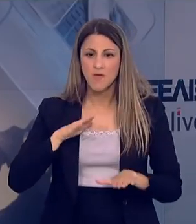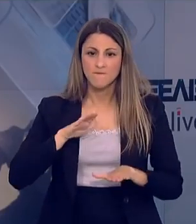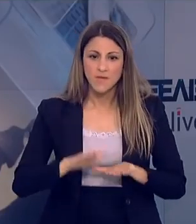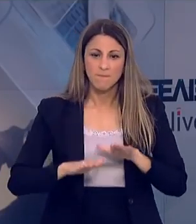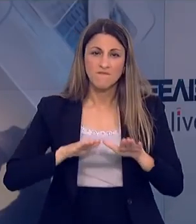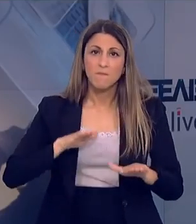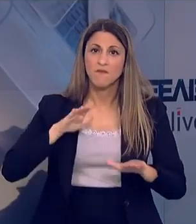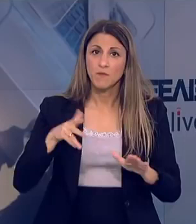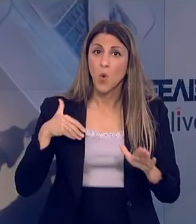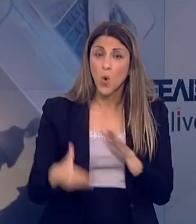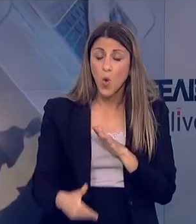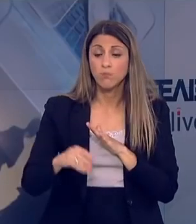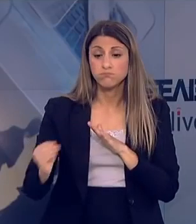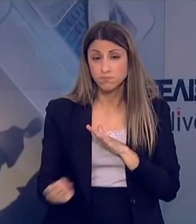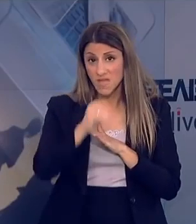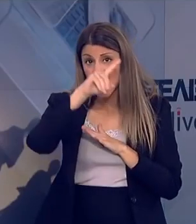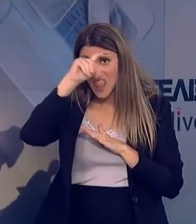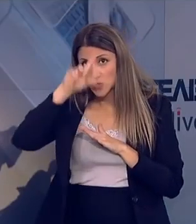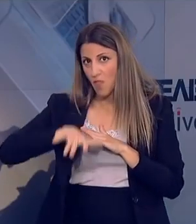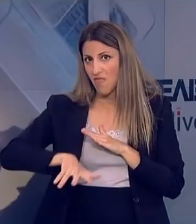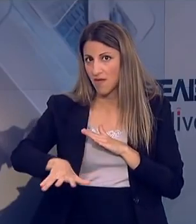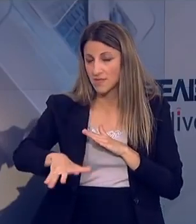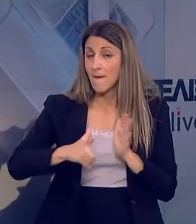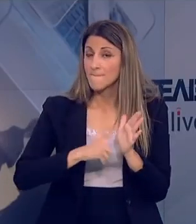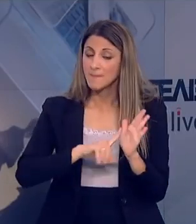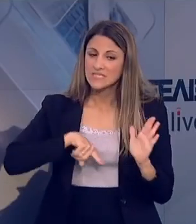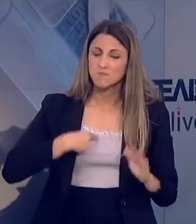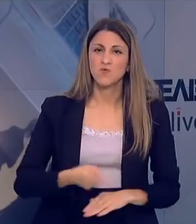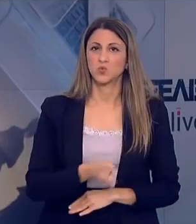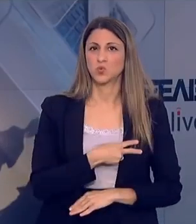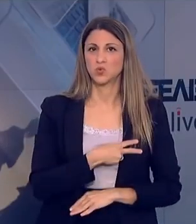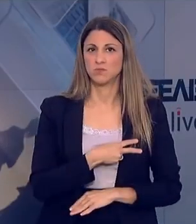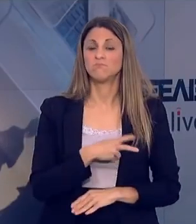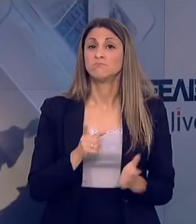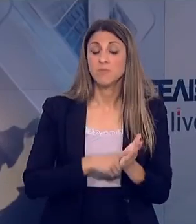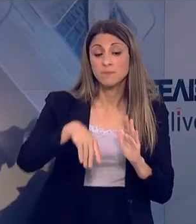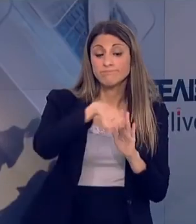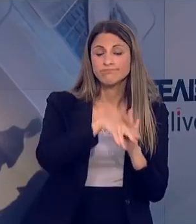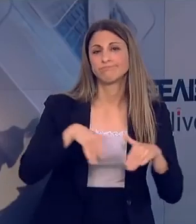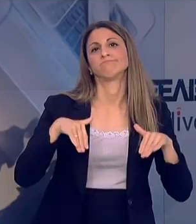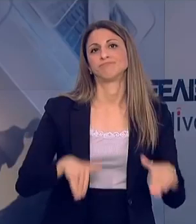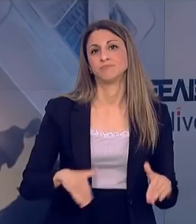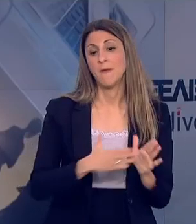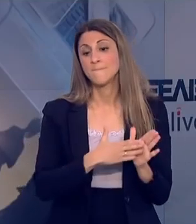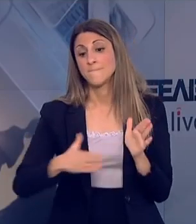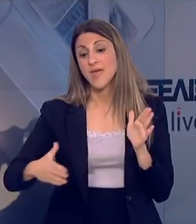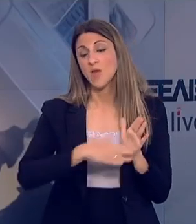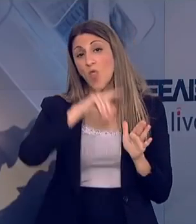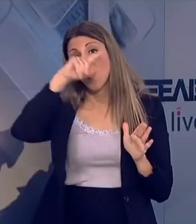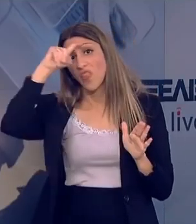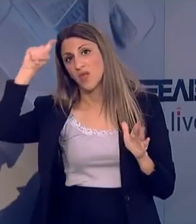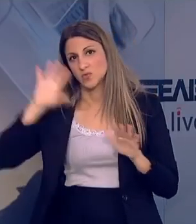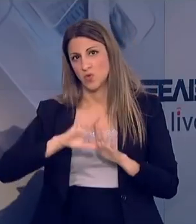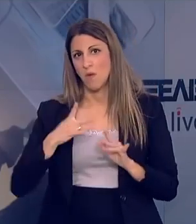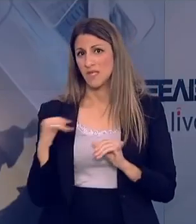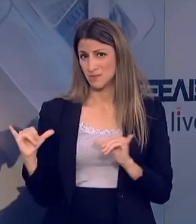τις προκλήσεις που θα αντιμετωπίσουμε, αν δεν συμπεριφερθούμε σωστά. Είναι κρίσιμο αυτή την περίοδο. Δεν μπορούμε να το πάρουμε στα